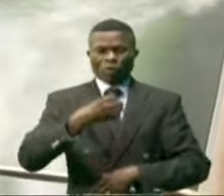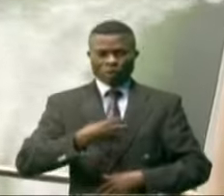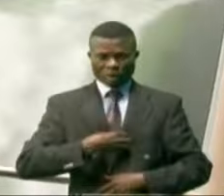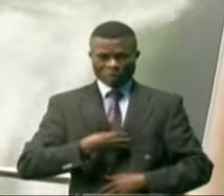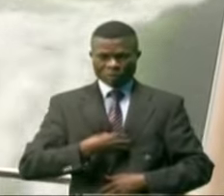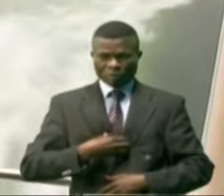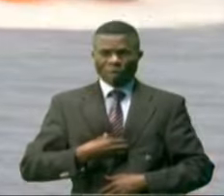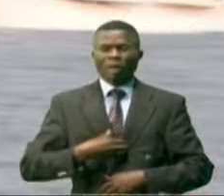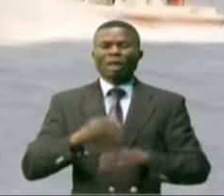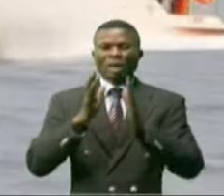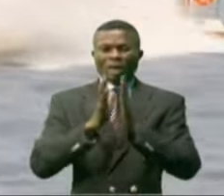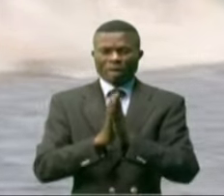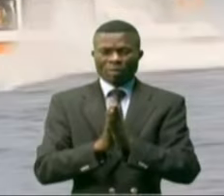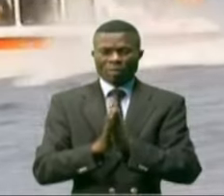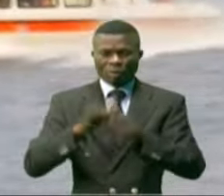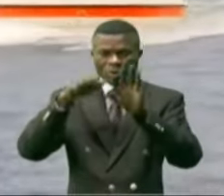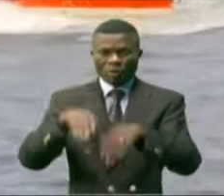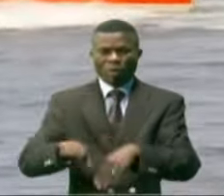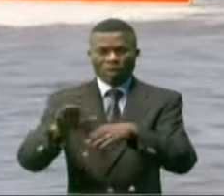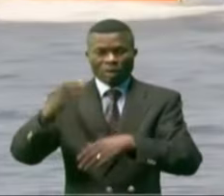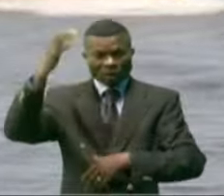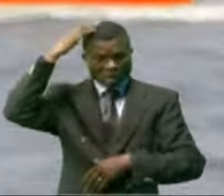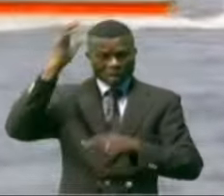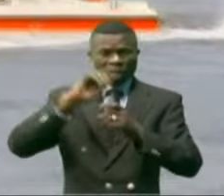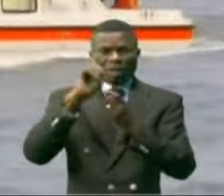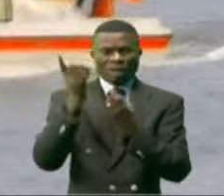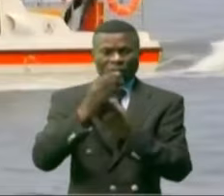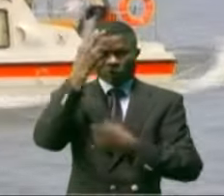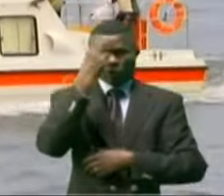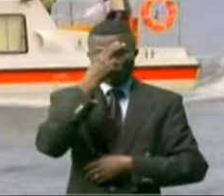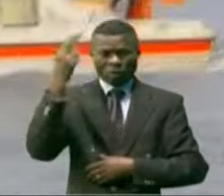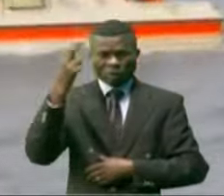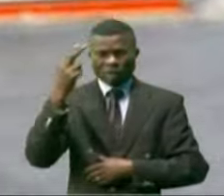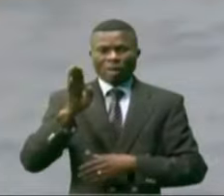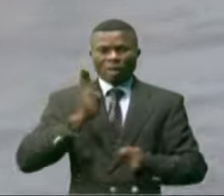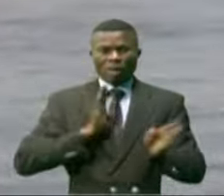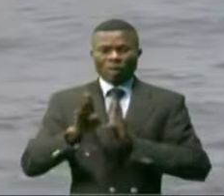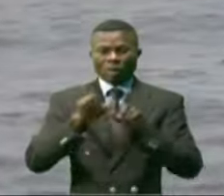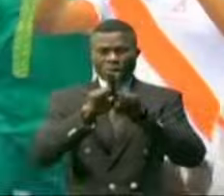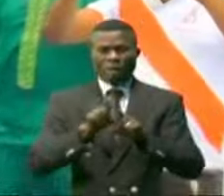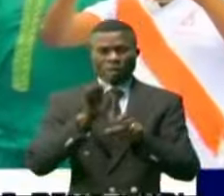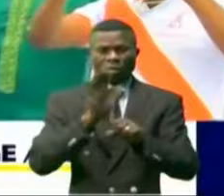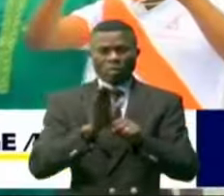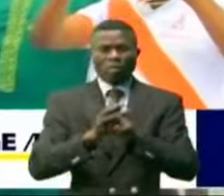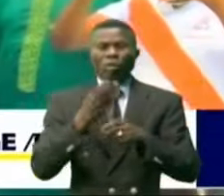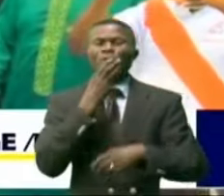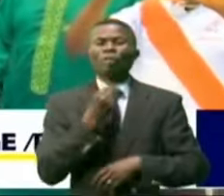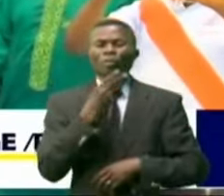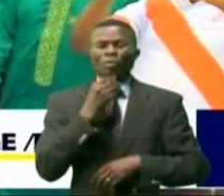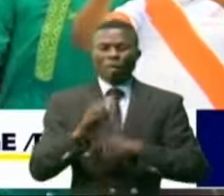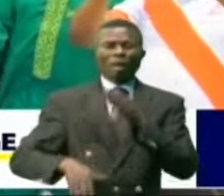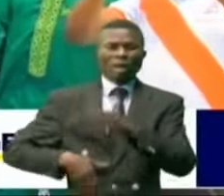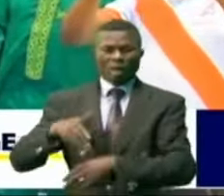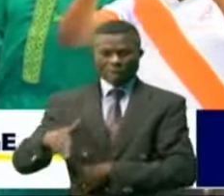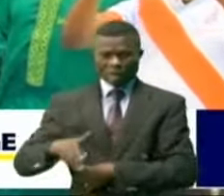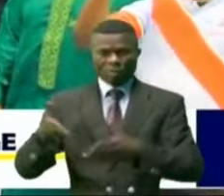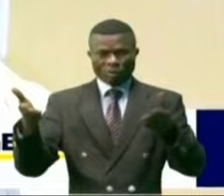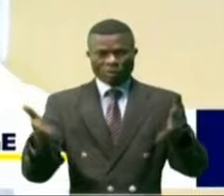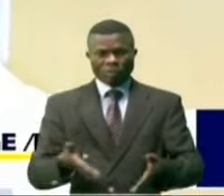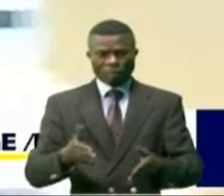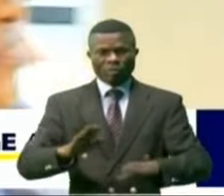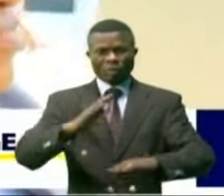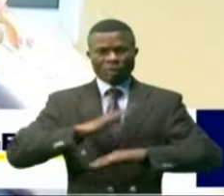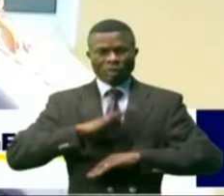effectuée sur le lac Albert, auquel il y avait l'évêque du diocèse catholique de Bounia, ainsi que plusieurs prêtres et fidèles du groupe Saint-Alexis, à la